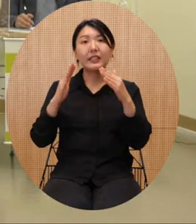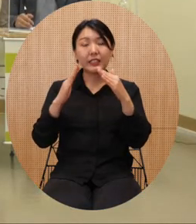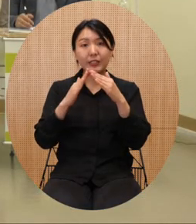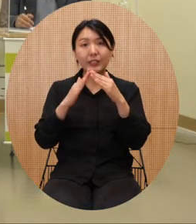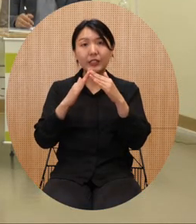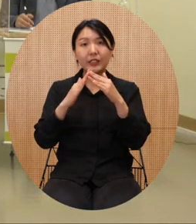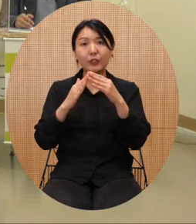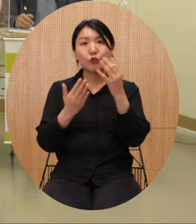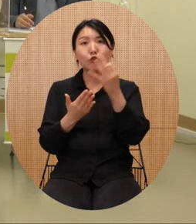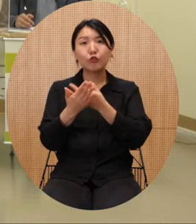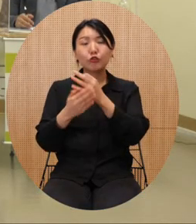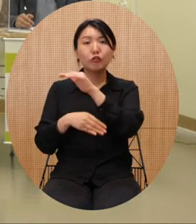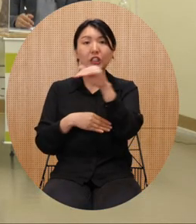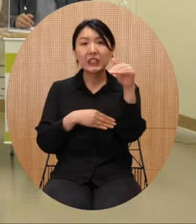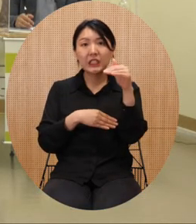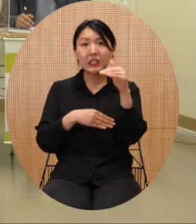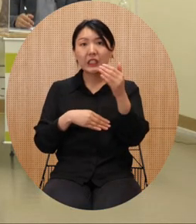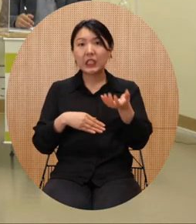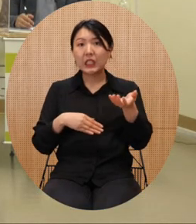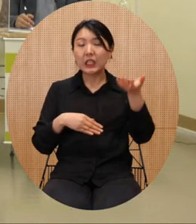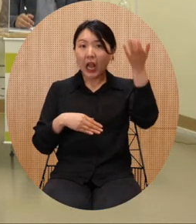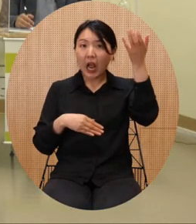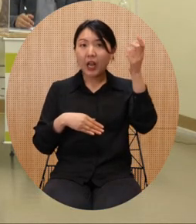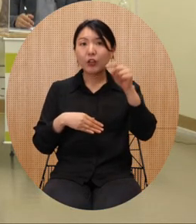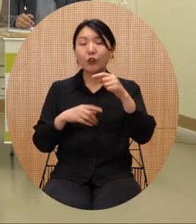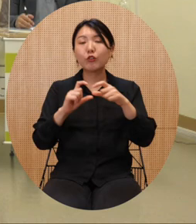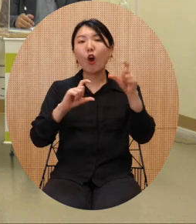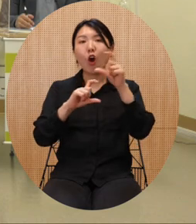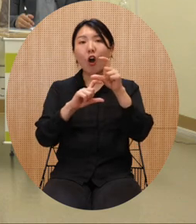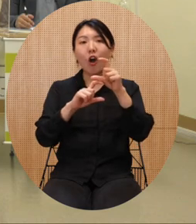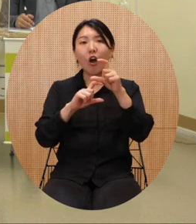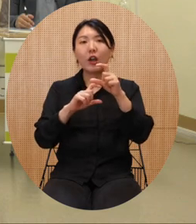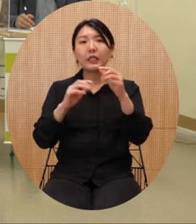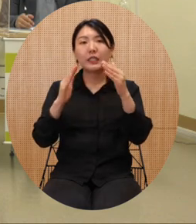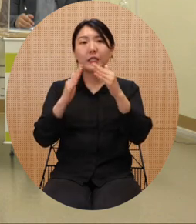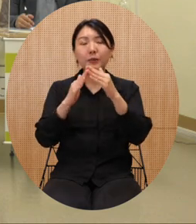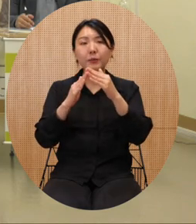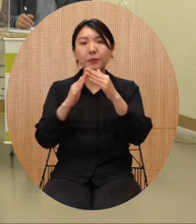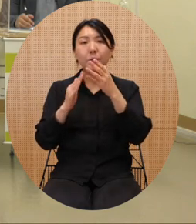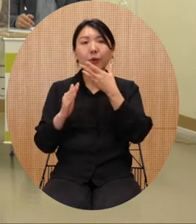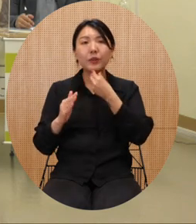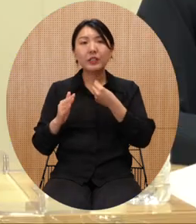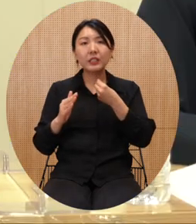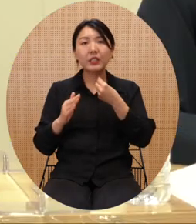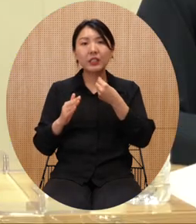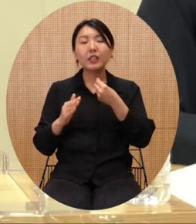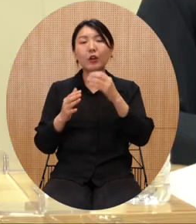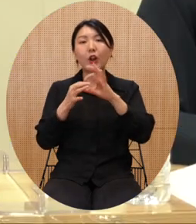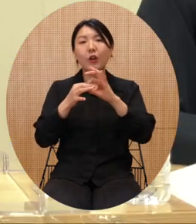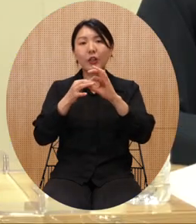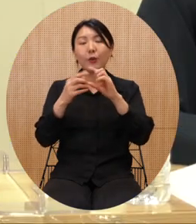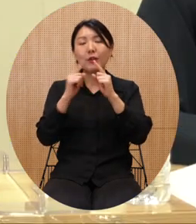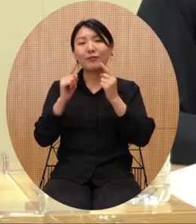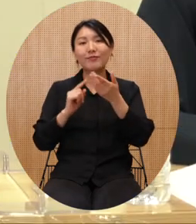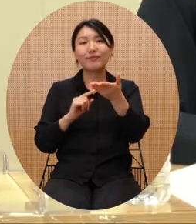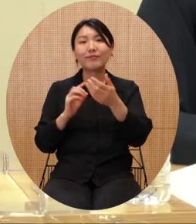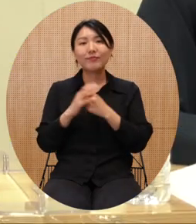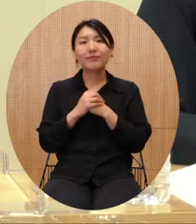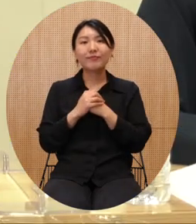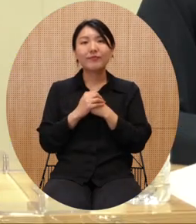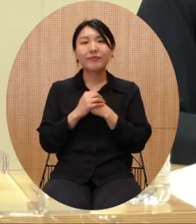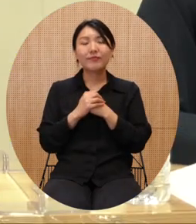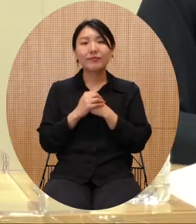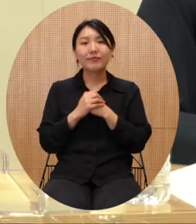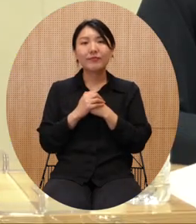감사합니다. 주거 소득 기준 성향에다가 플러스 주거 복지 기금까지 얘기를